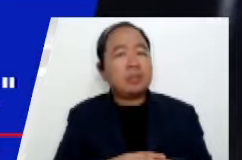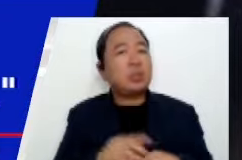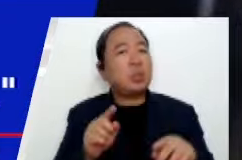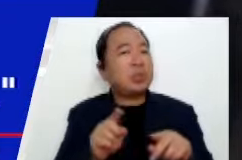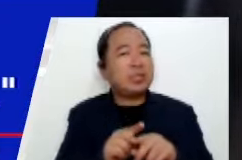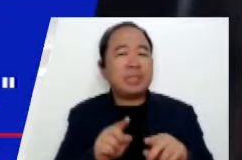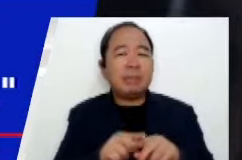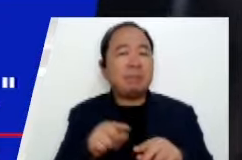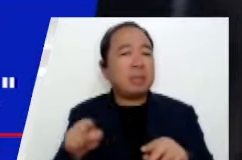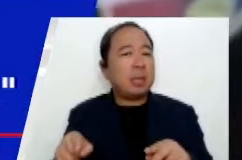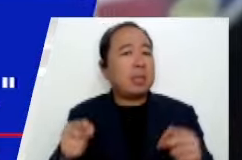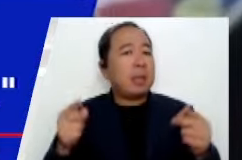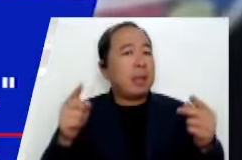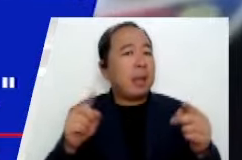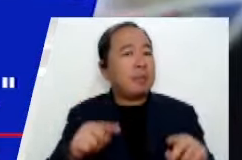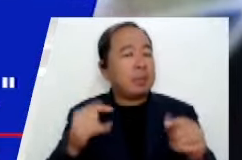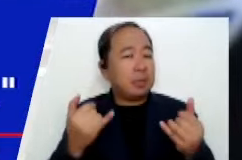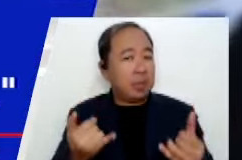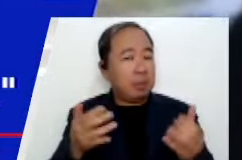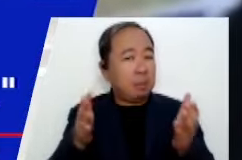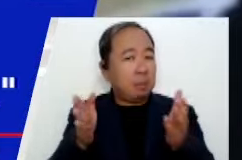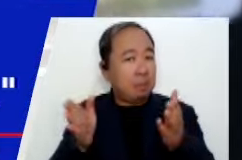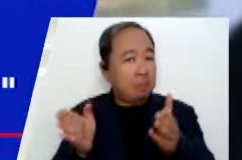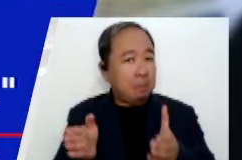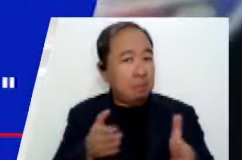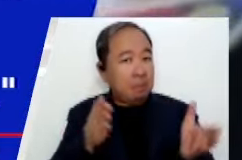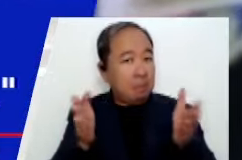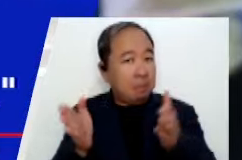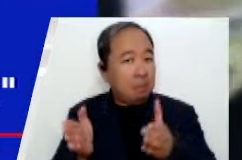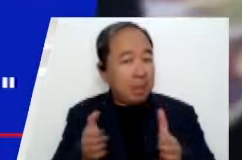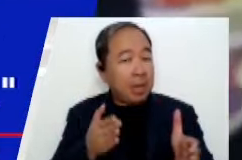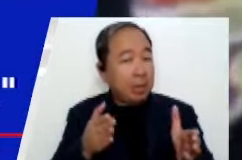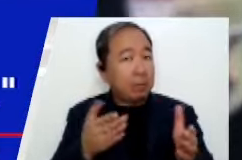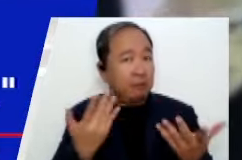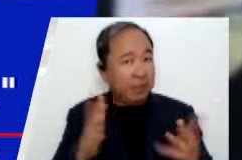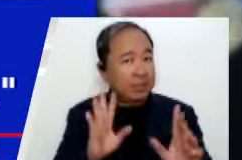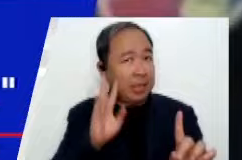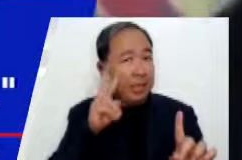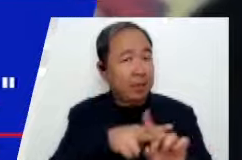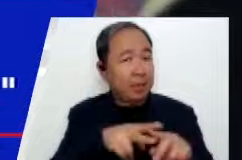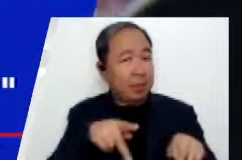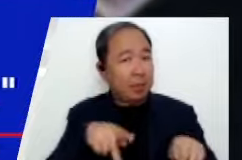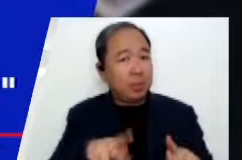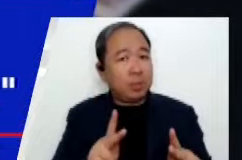May plano kami, hindi kami ng permit.